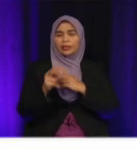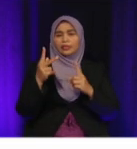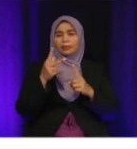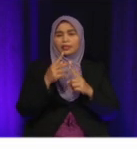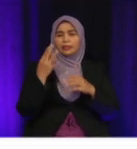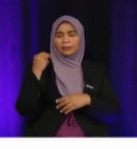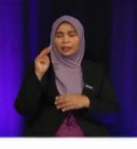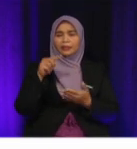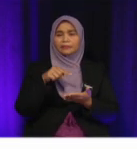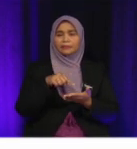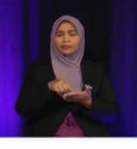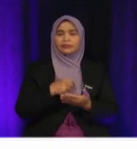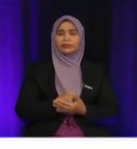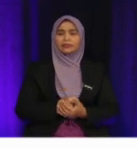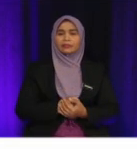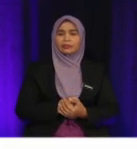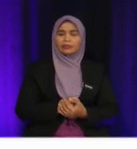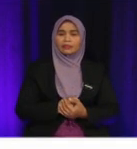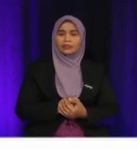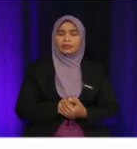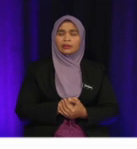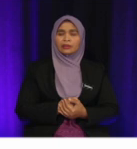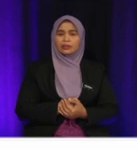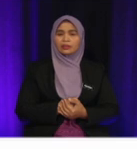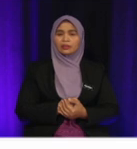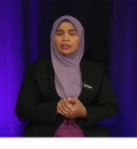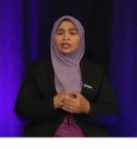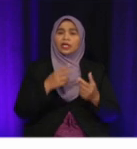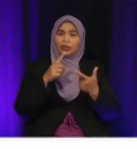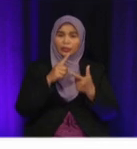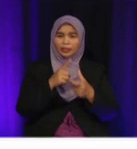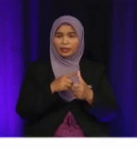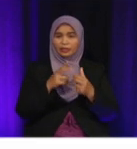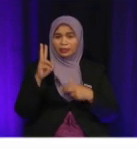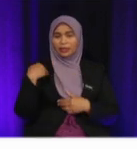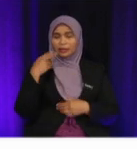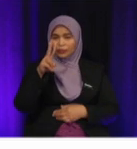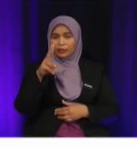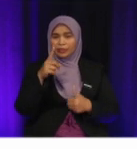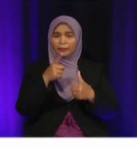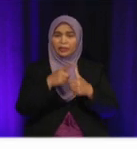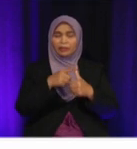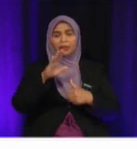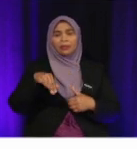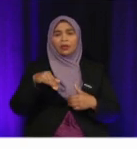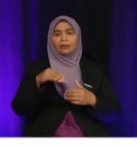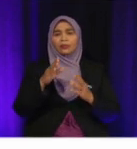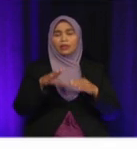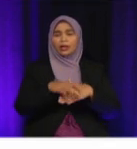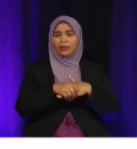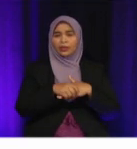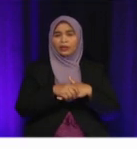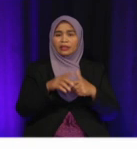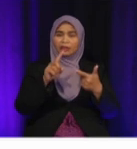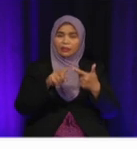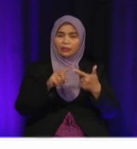dua istilah, iaitu yang dipanggil ghairu muhsan ataupun bukan muhsan, belum berkahwin, dan juga orang